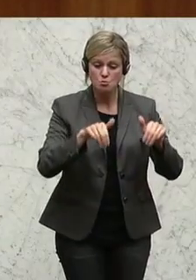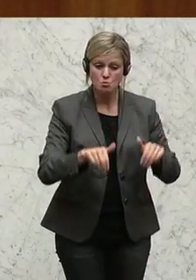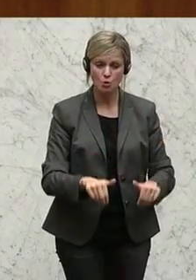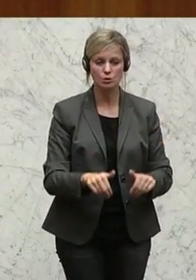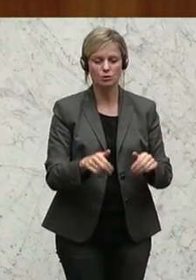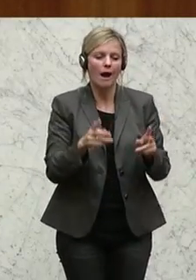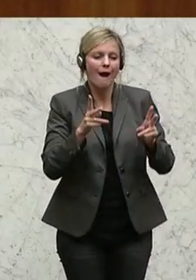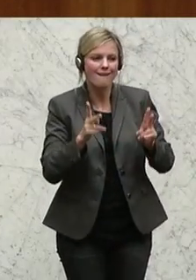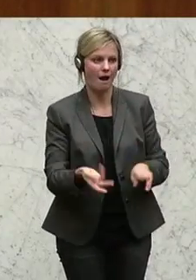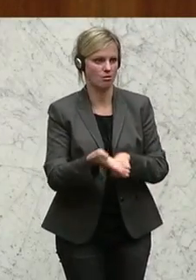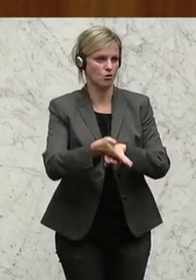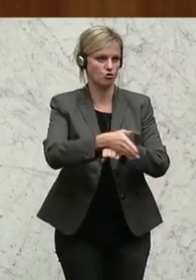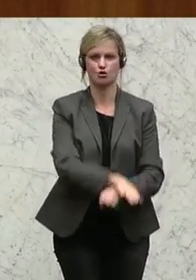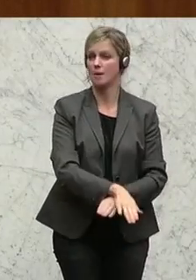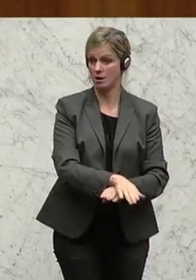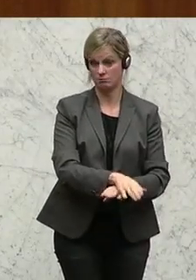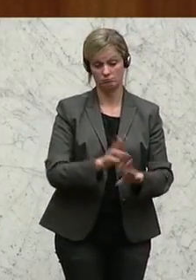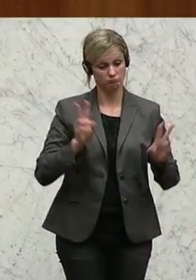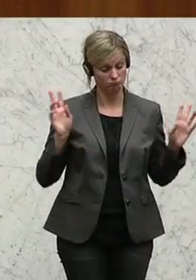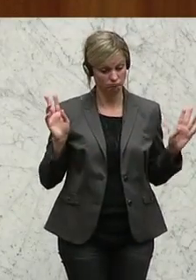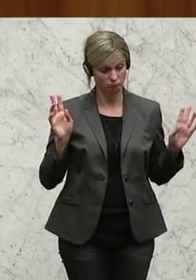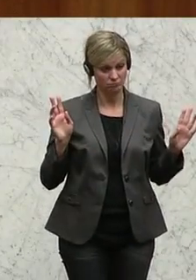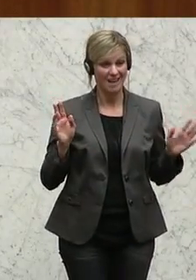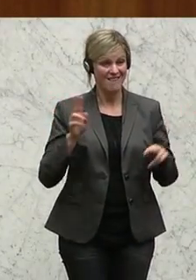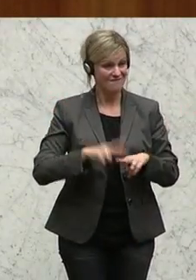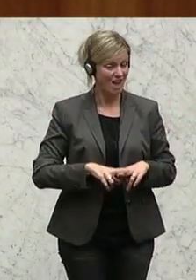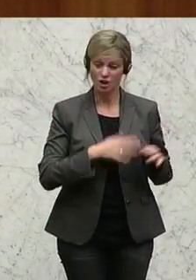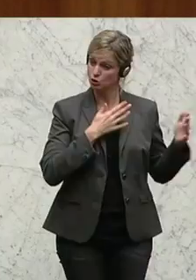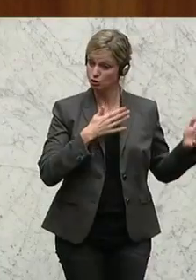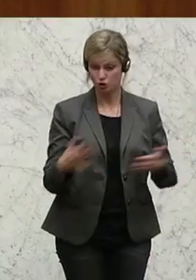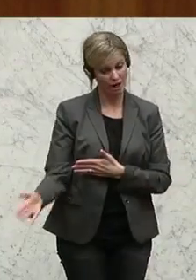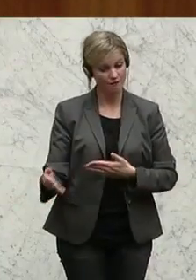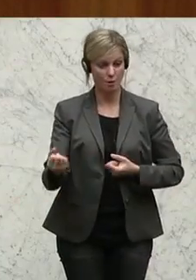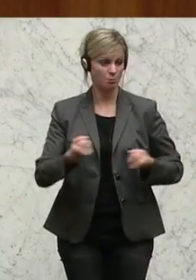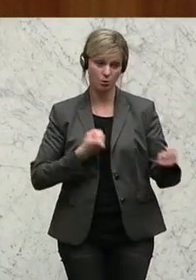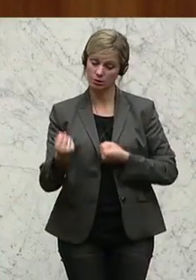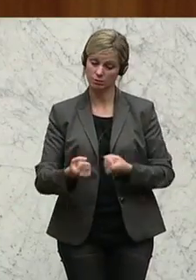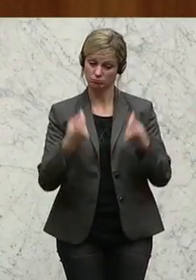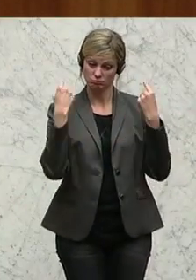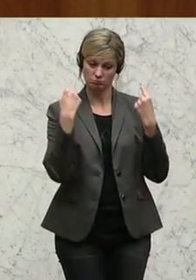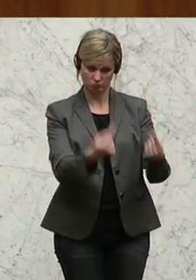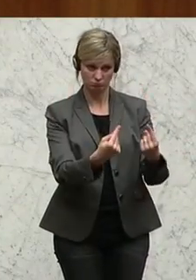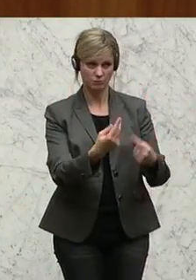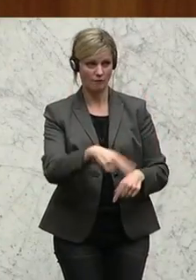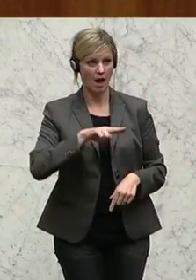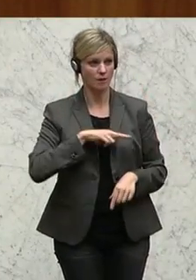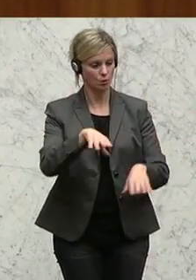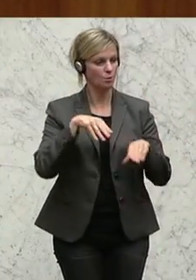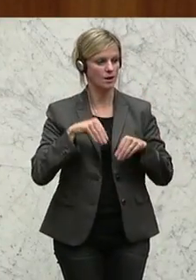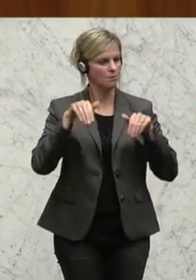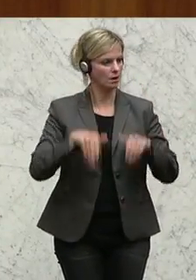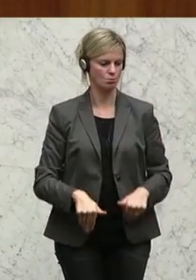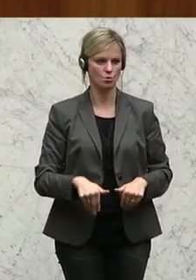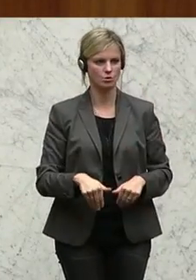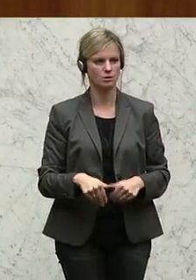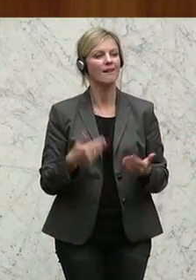können. Dort, wo im großen Stil Mist gebaut wird, muss die Politik sagen, dafür ist die Verantwortung zu tragen. Und daher muss es auch